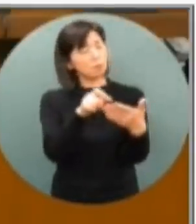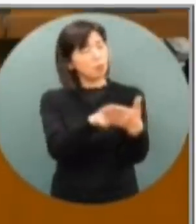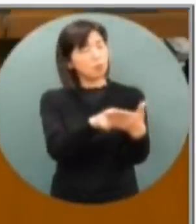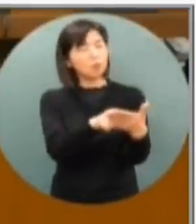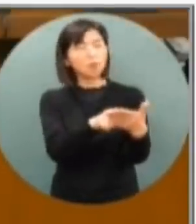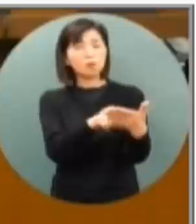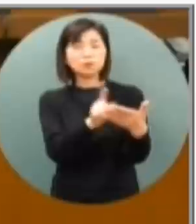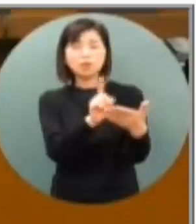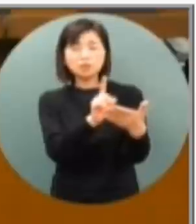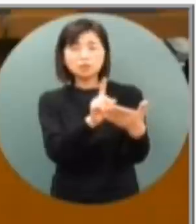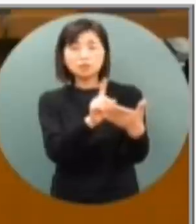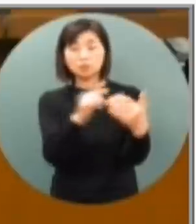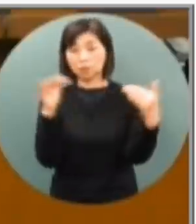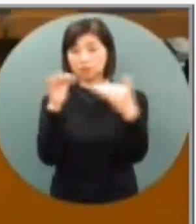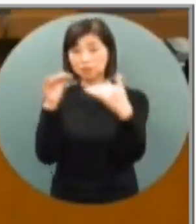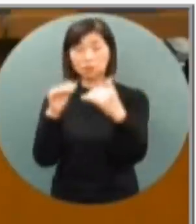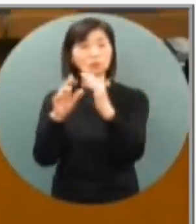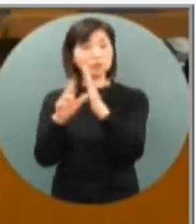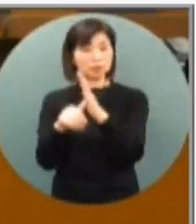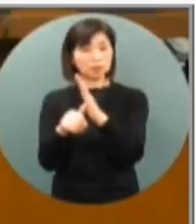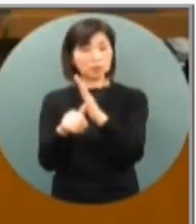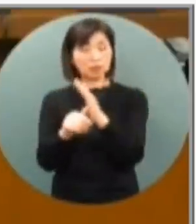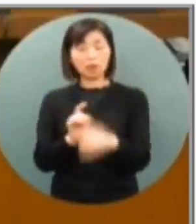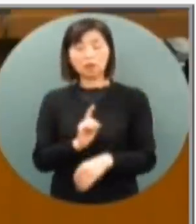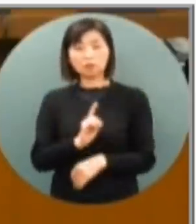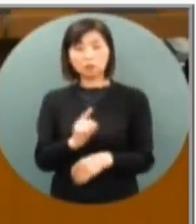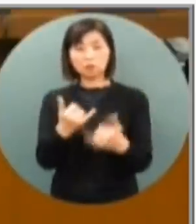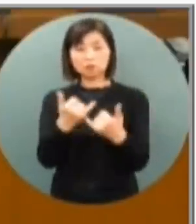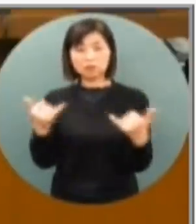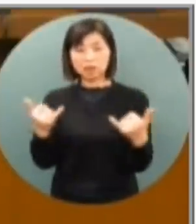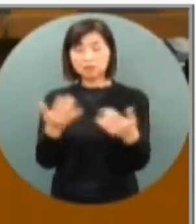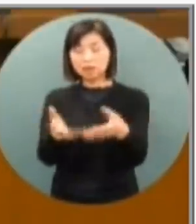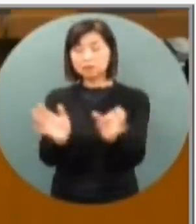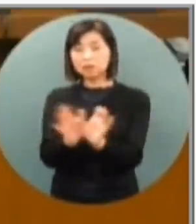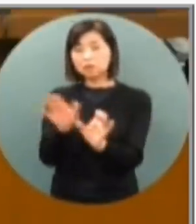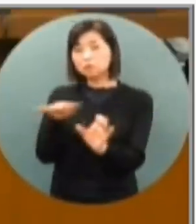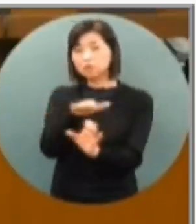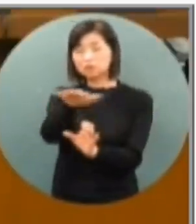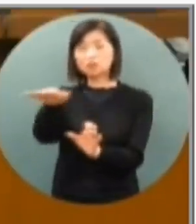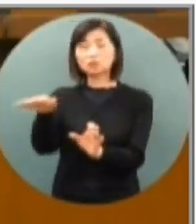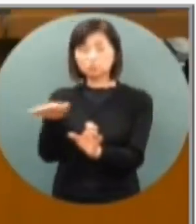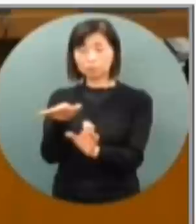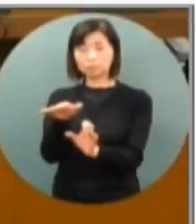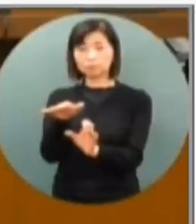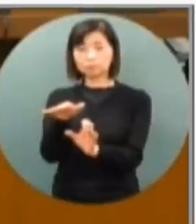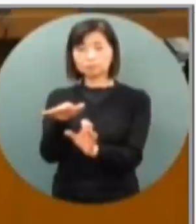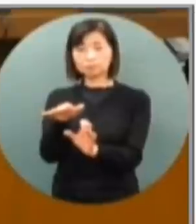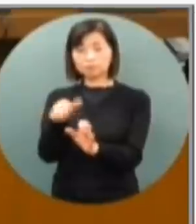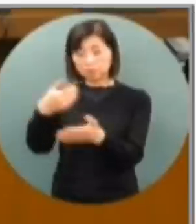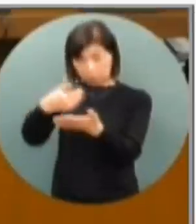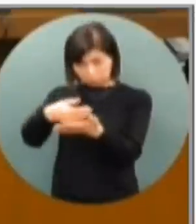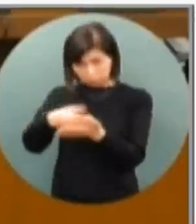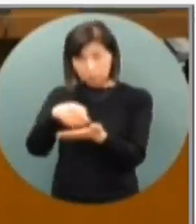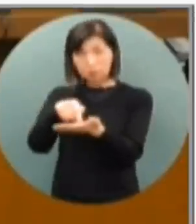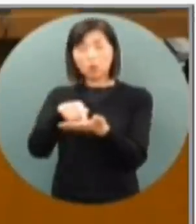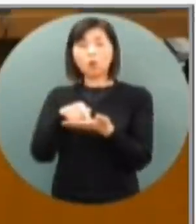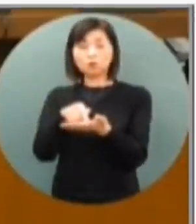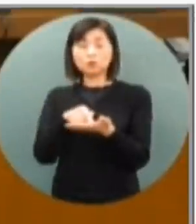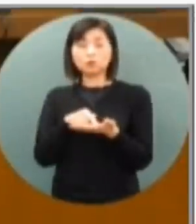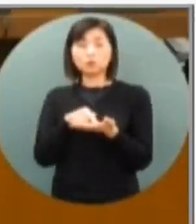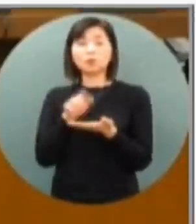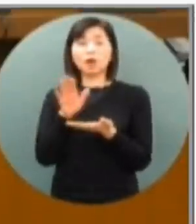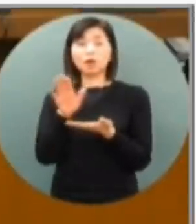がありましたときに、当時は当事者団体の皆様のほか強い要求があってです